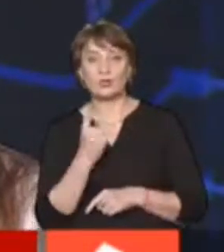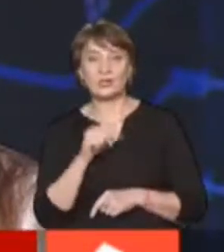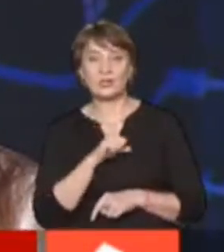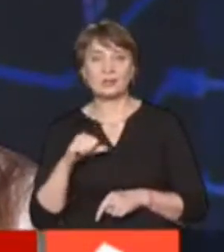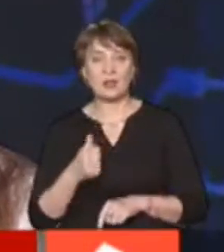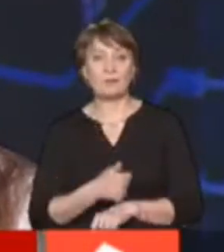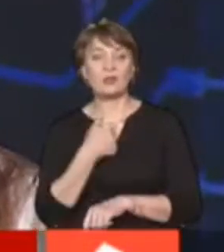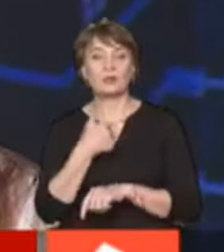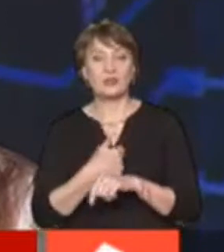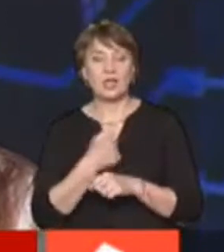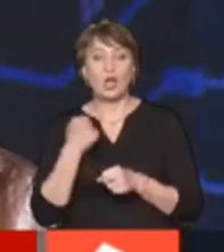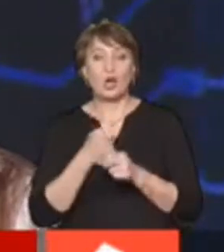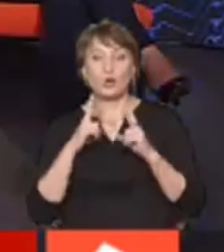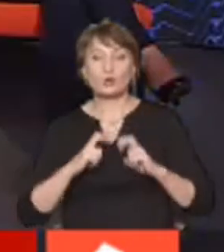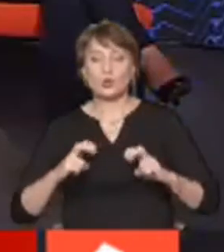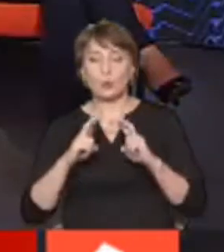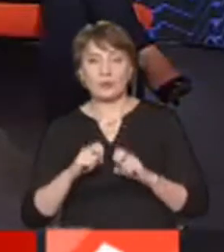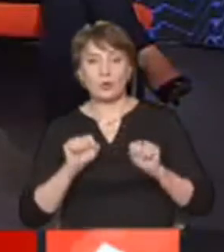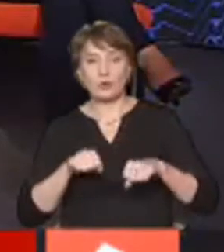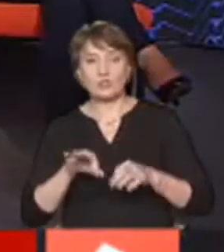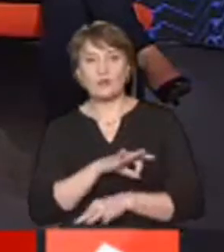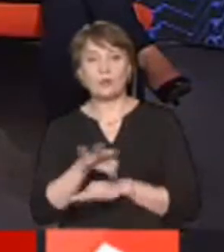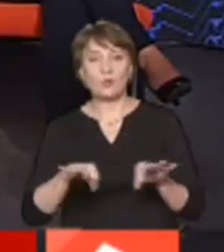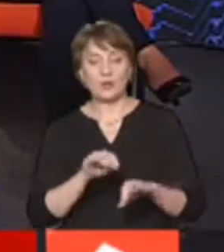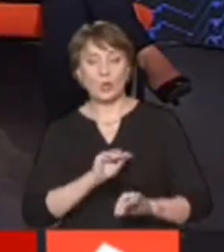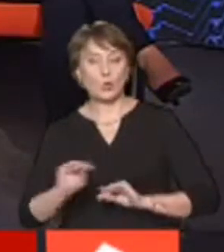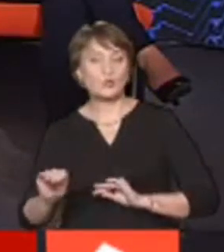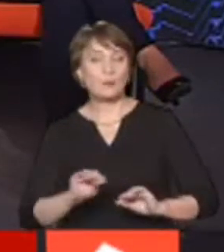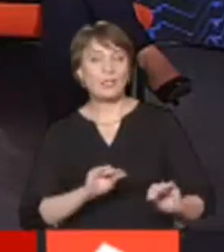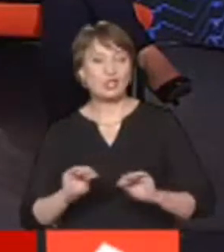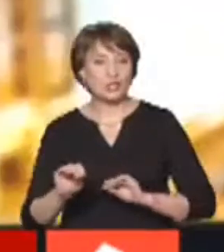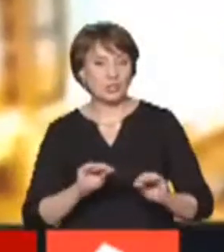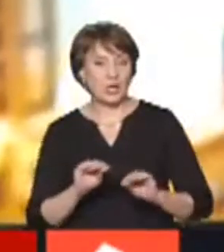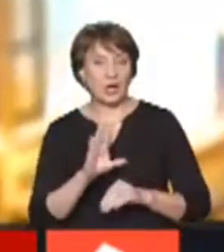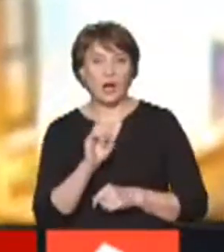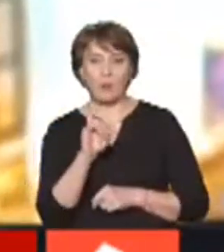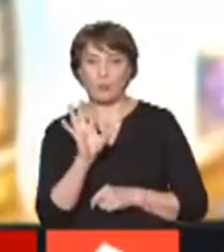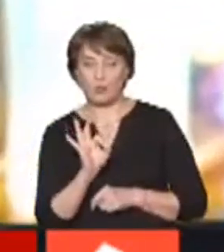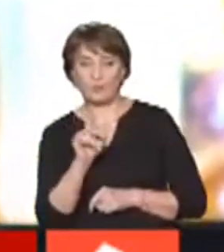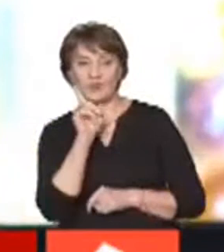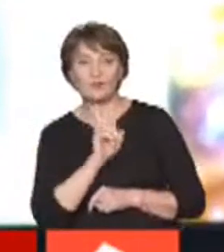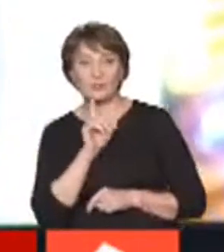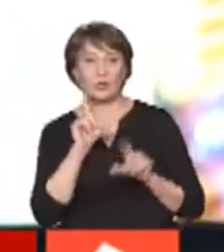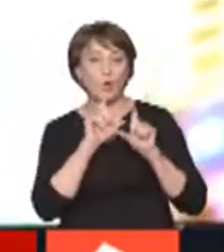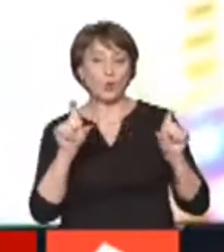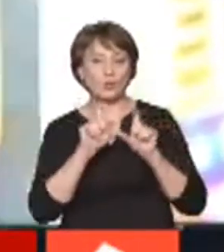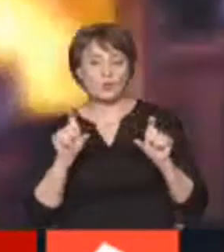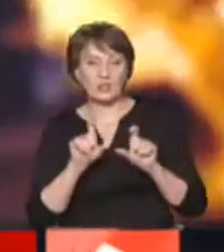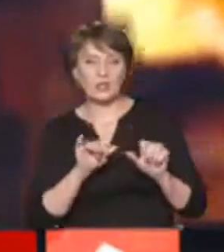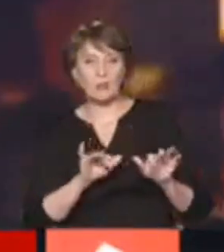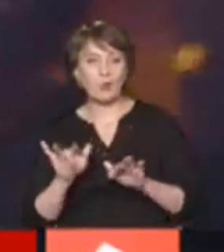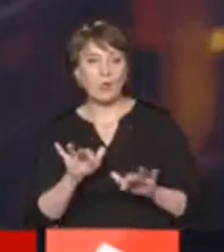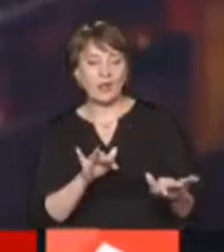основних розробників можливого проєкту розміщення або тимчасових госпіталів мобільних, або